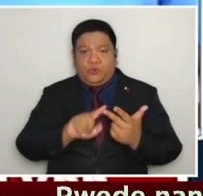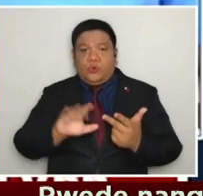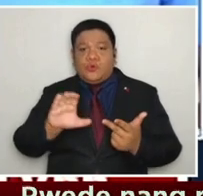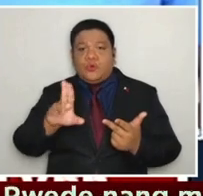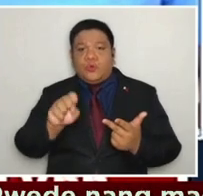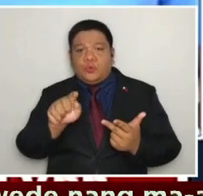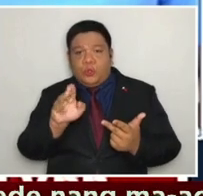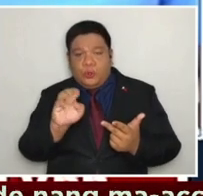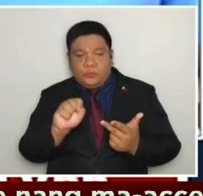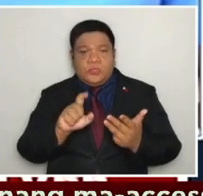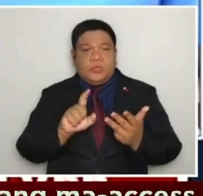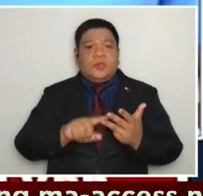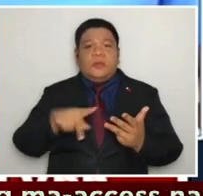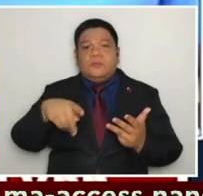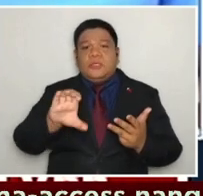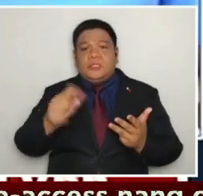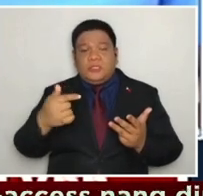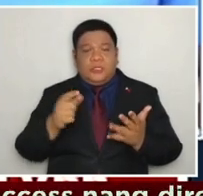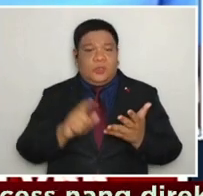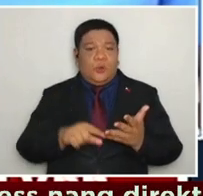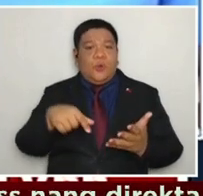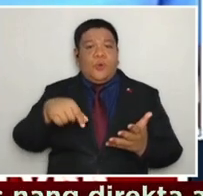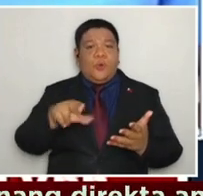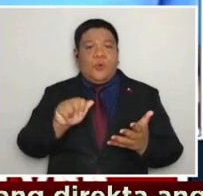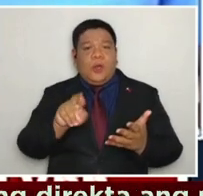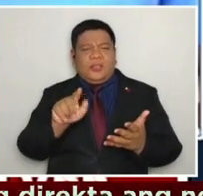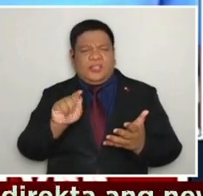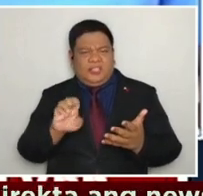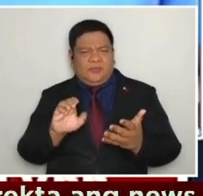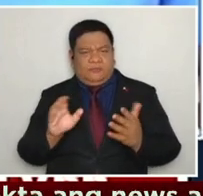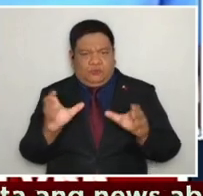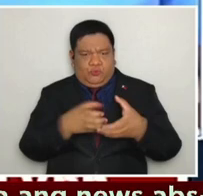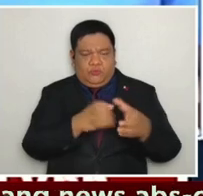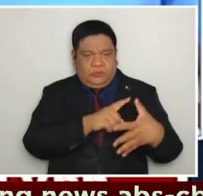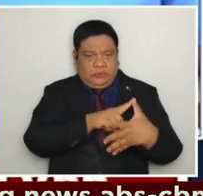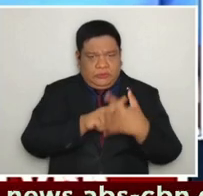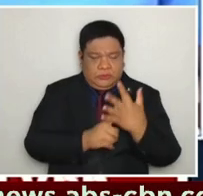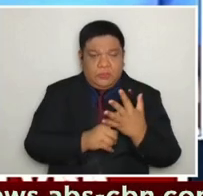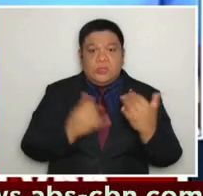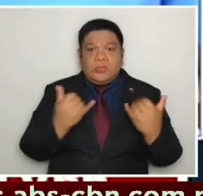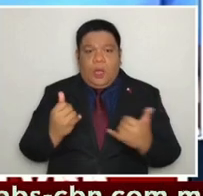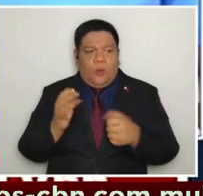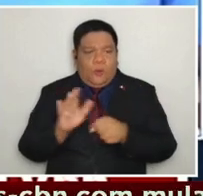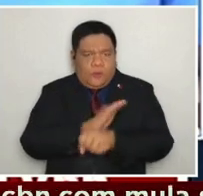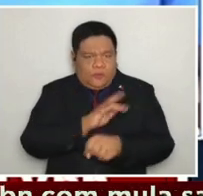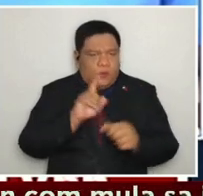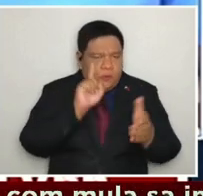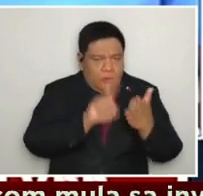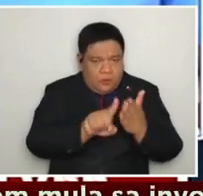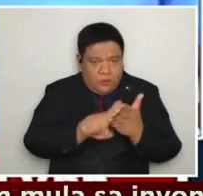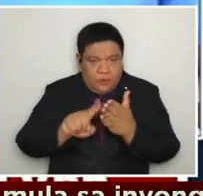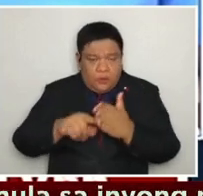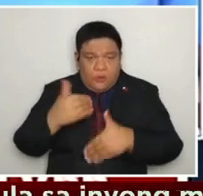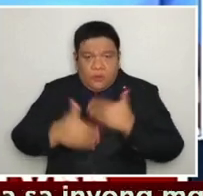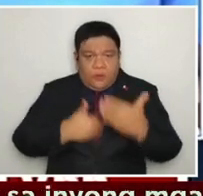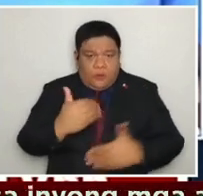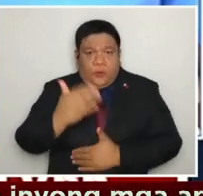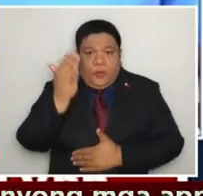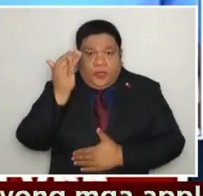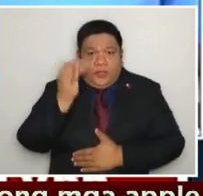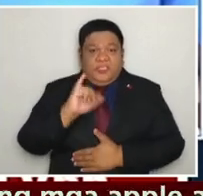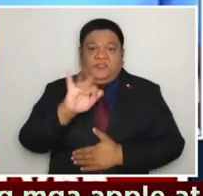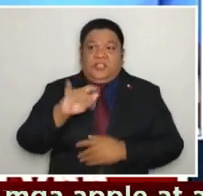Bureau of Quarantine. Kasi po, ngayon we conducted a full operation na UC Crappie kasi what if kung may Delta